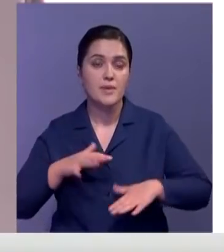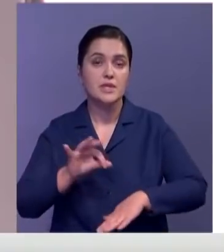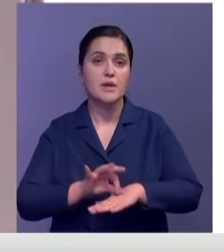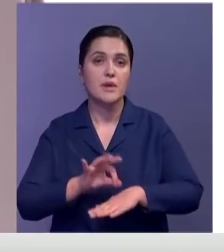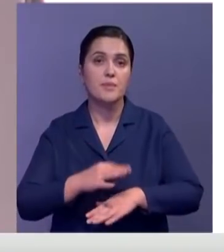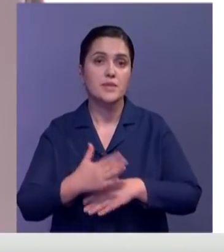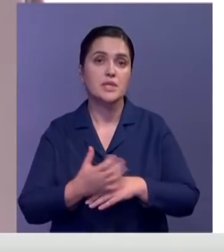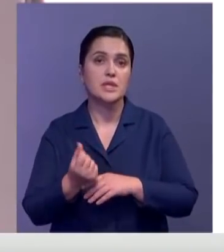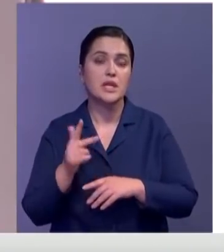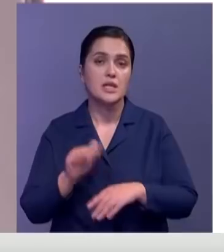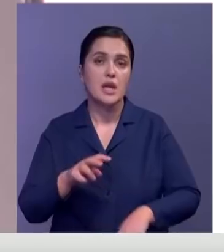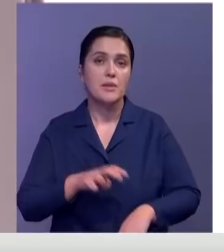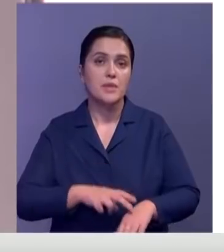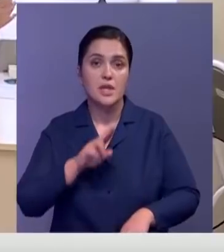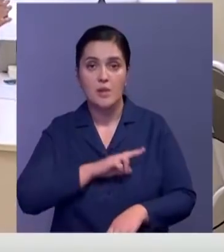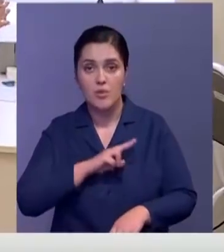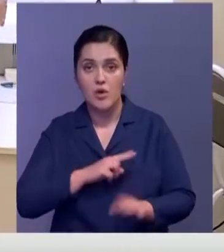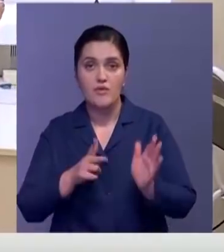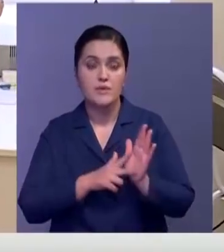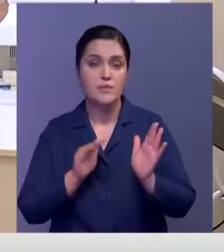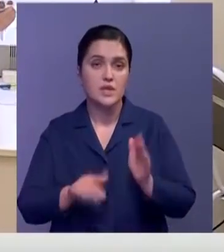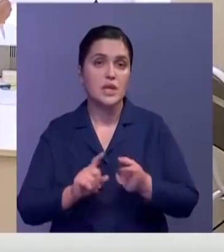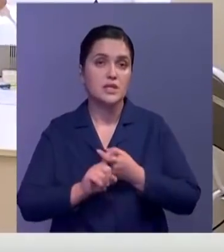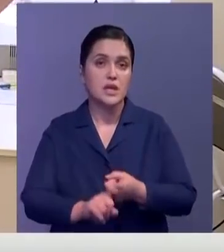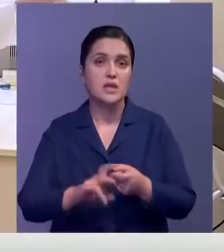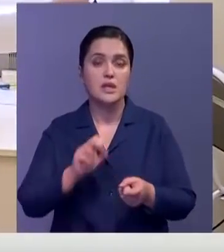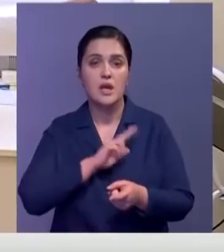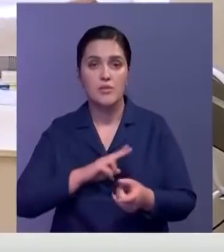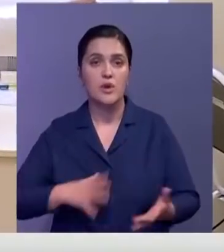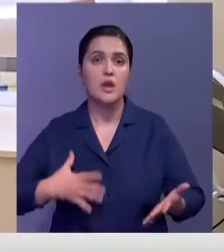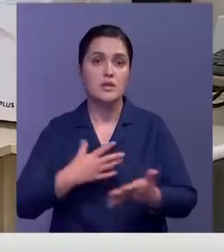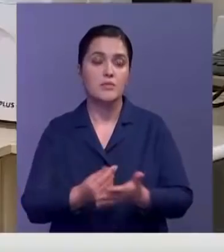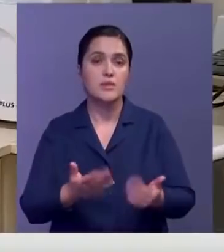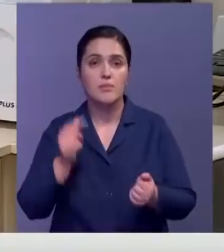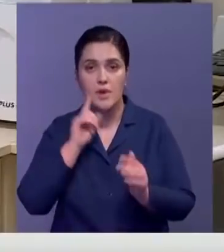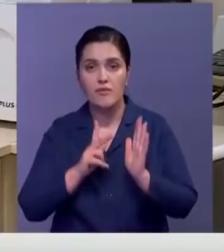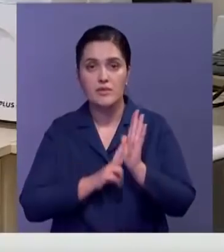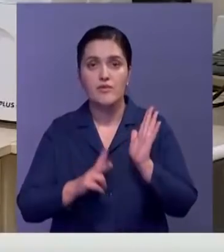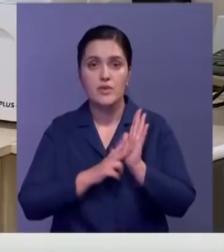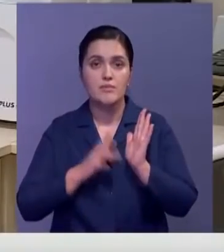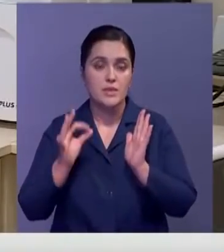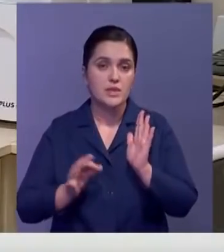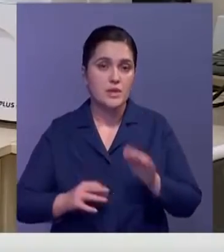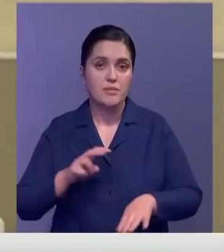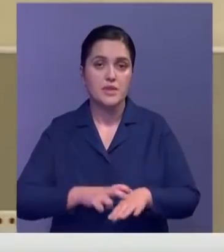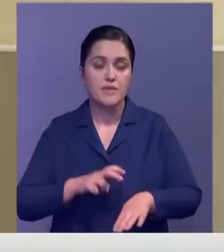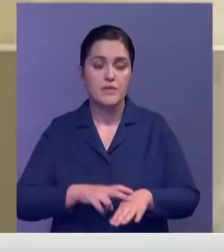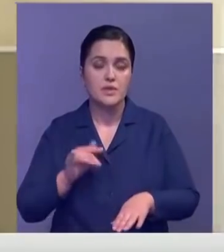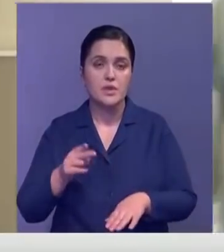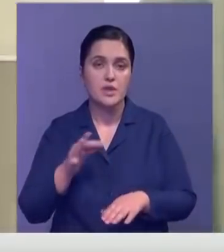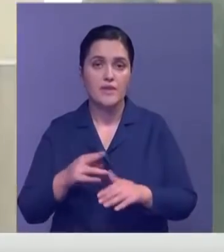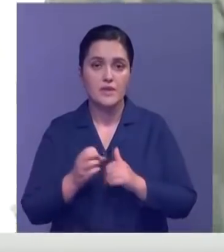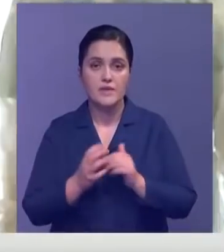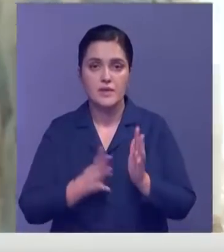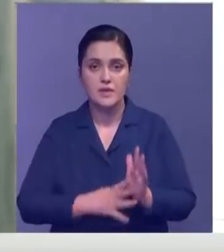заболели почти 13 тысяч медработников, более 8 тысяч заразились на работе. Компенсацию получили пока 88% медиков с